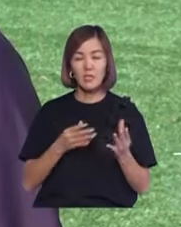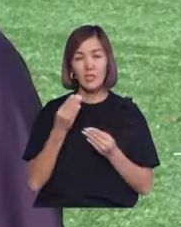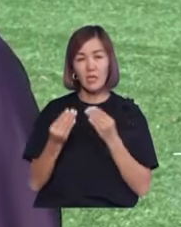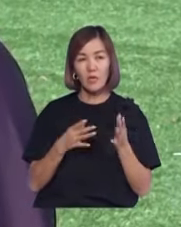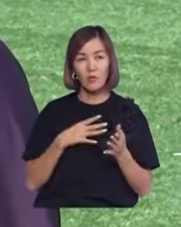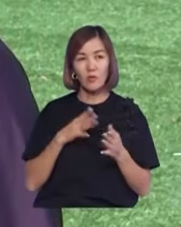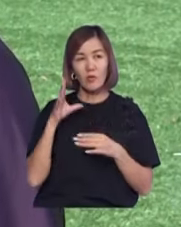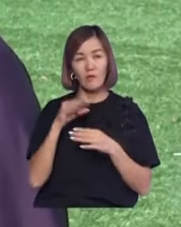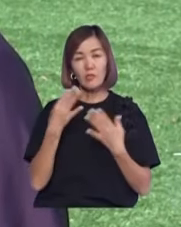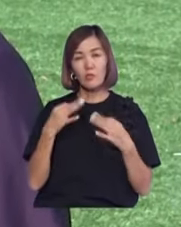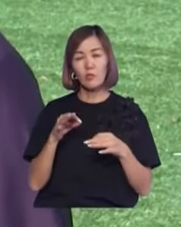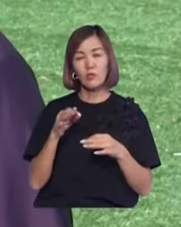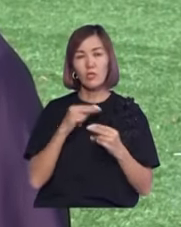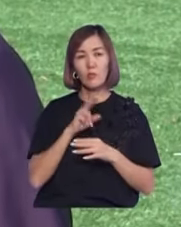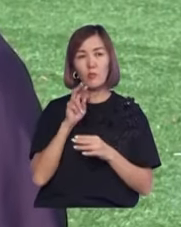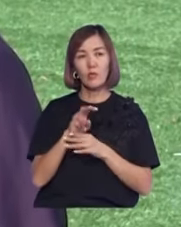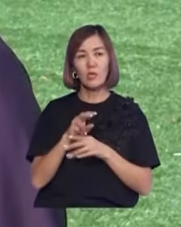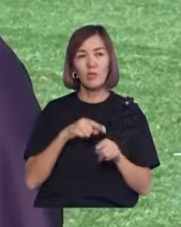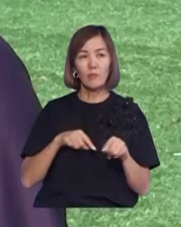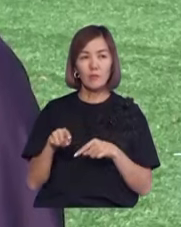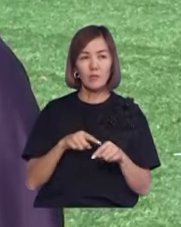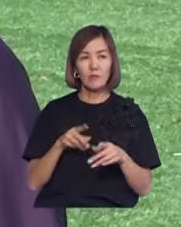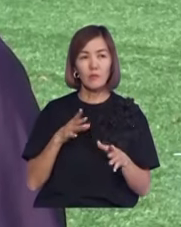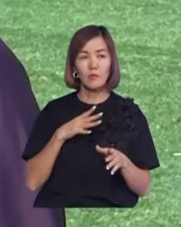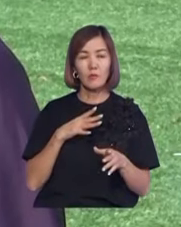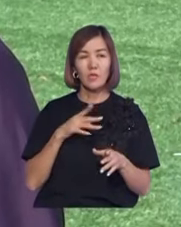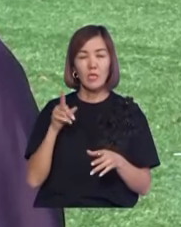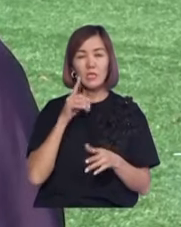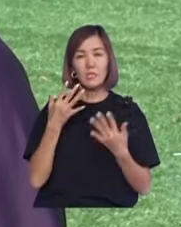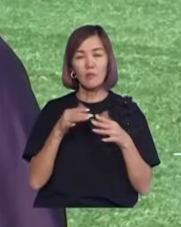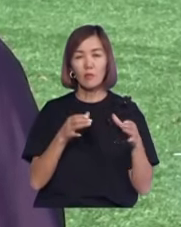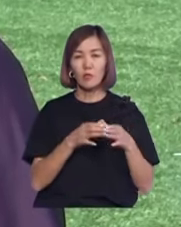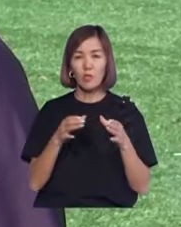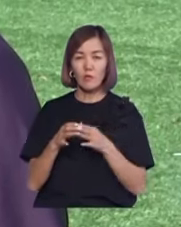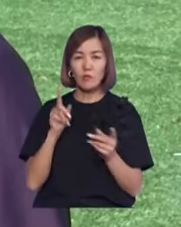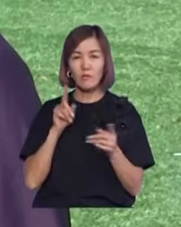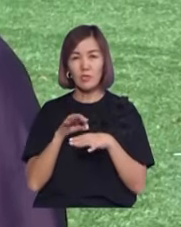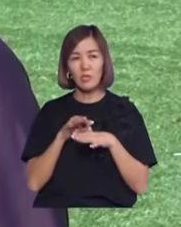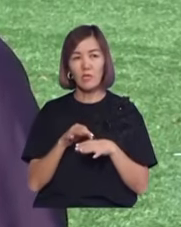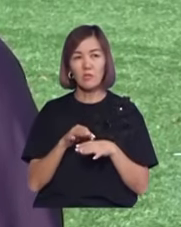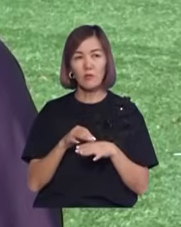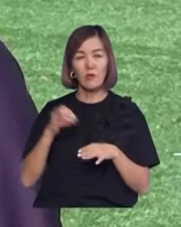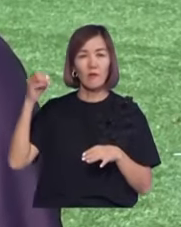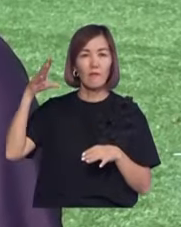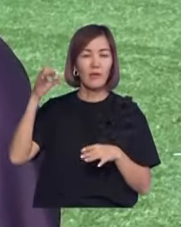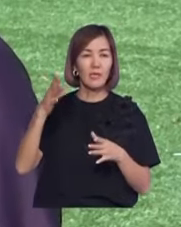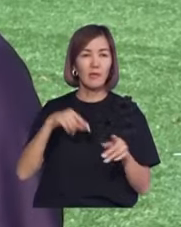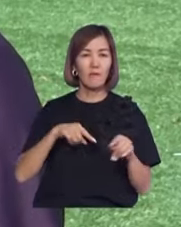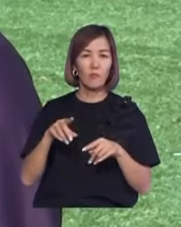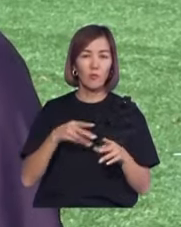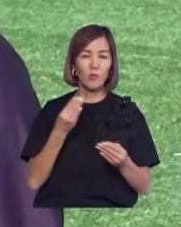Вечером после работы ребята приходят, собираются сельская молодежная команда, включают фонари и играем здесь в